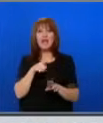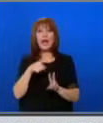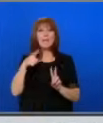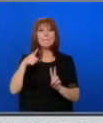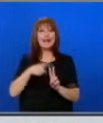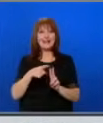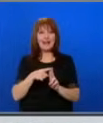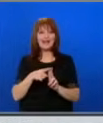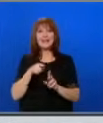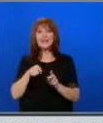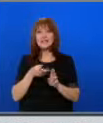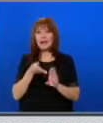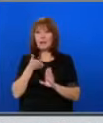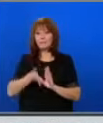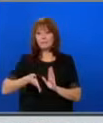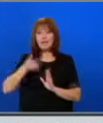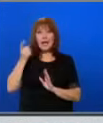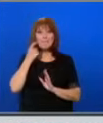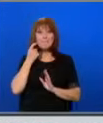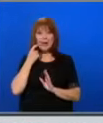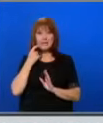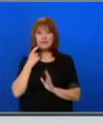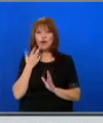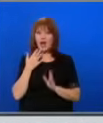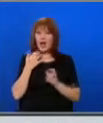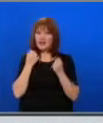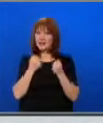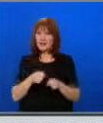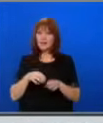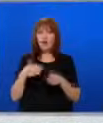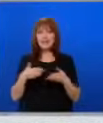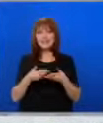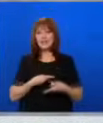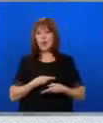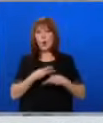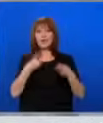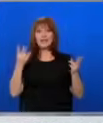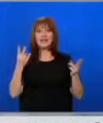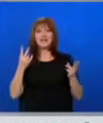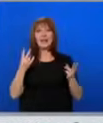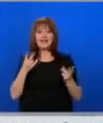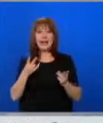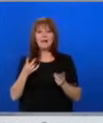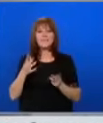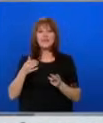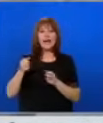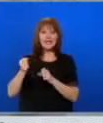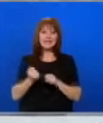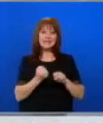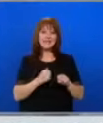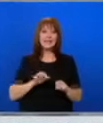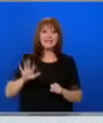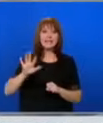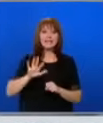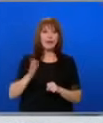Сега трафикът към Банско е много по-натоварен заради предстоящото откриване на ски сезона утре и колите се придвижват доста бавно. Още